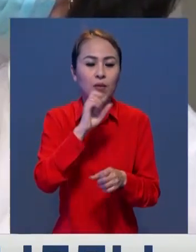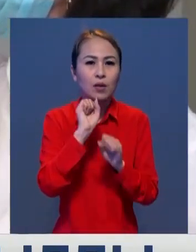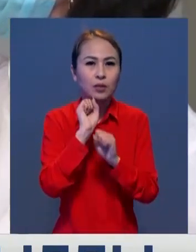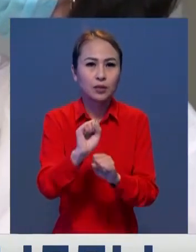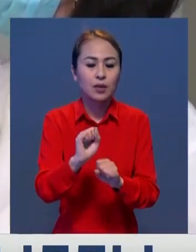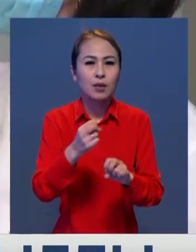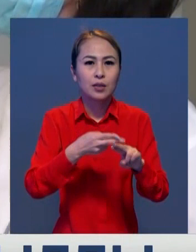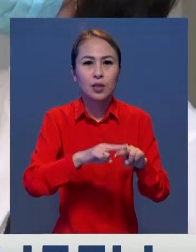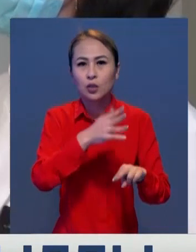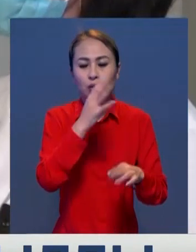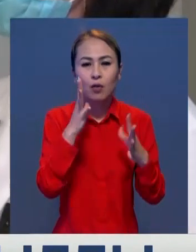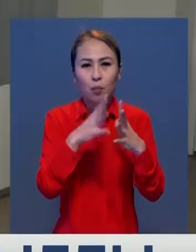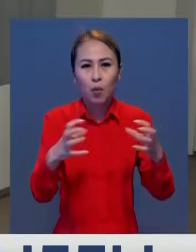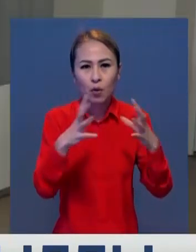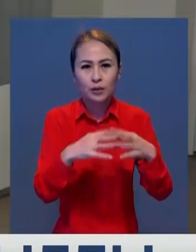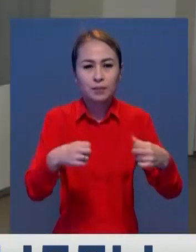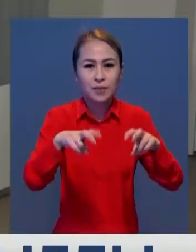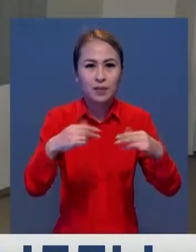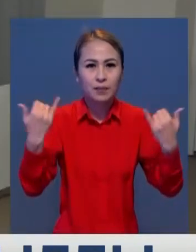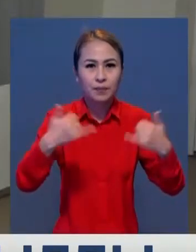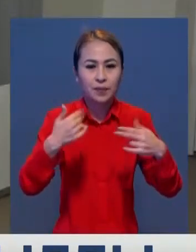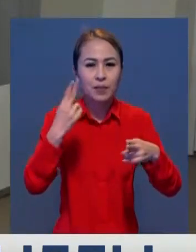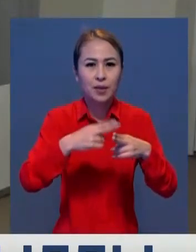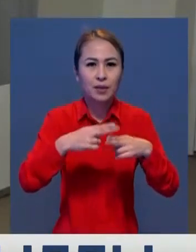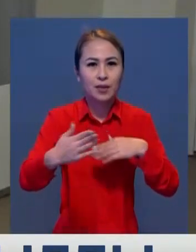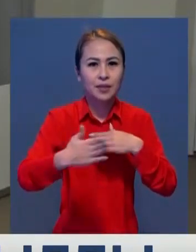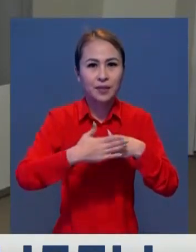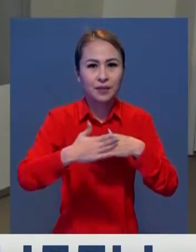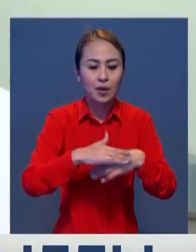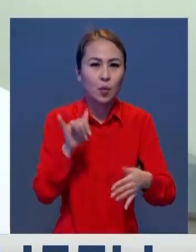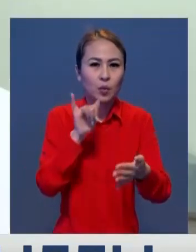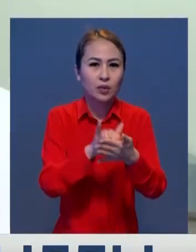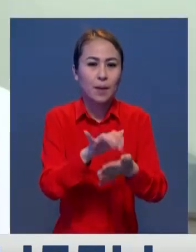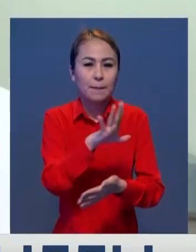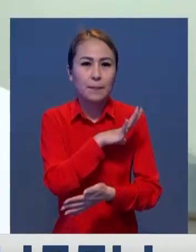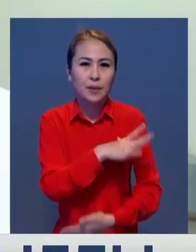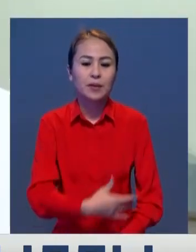экранның болмауы. Арнайы металдан құйылған 5 тонналық есікте жуырда орнатылды.